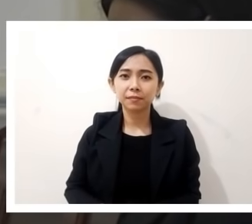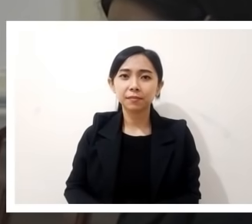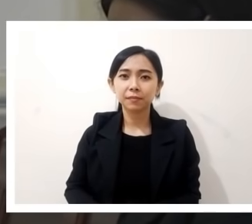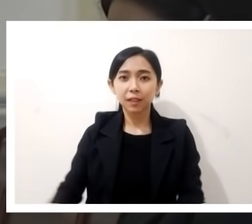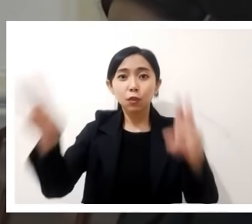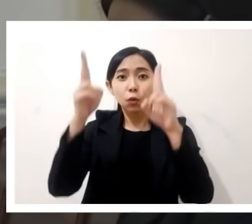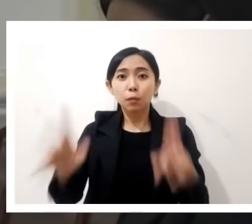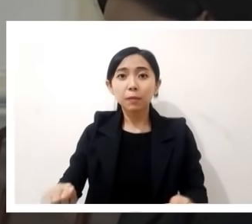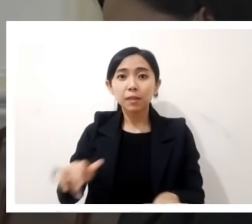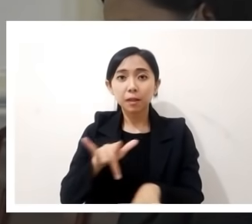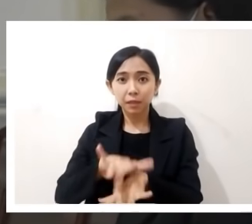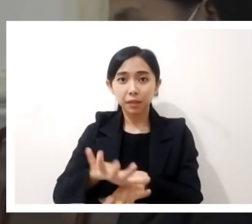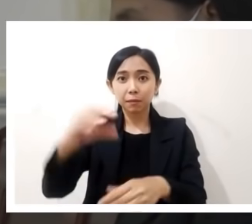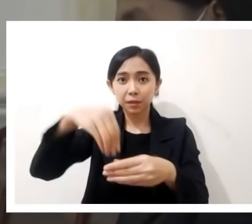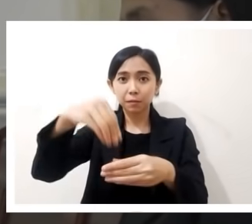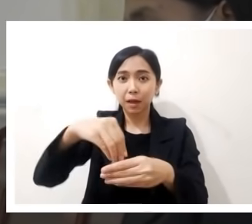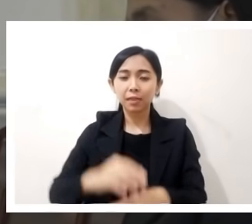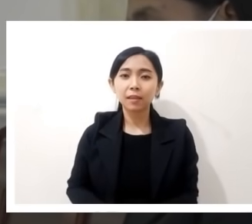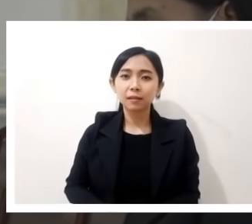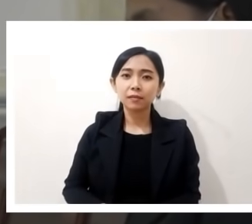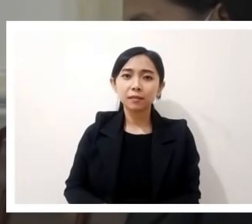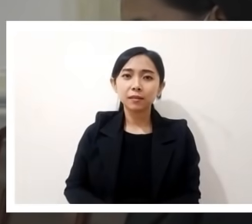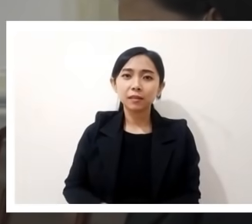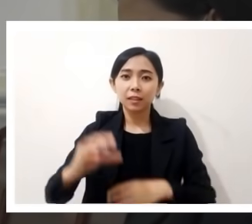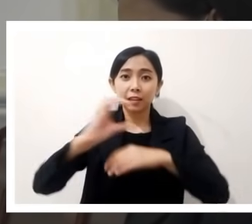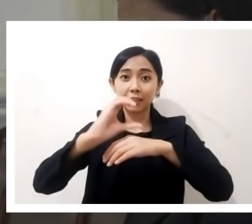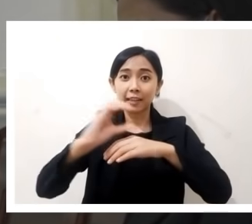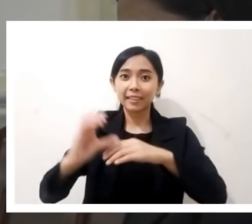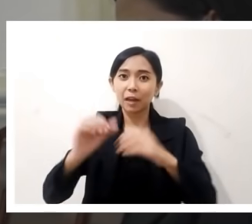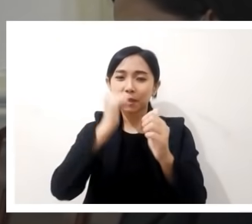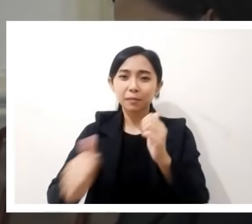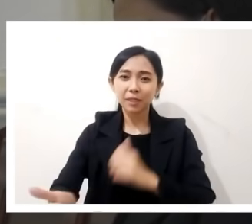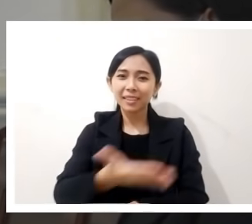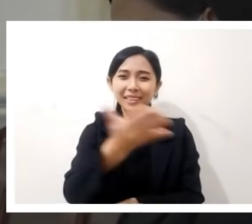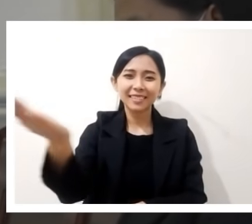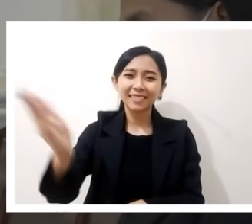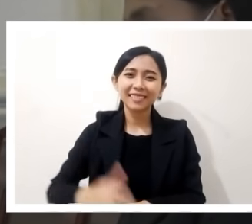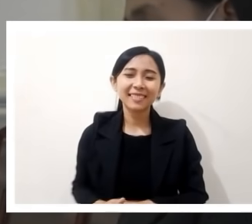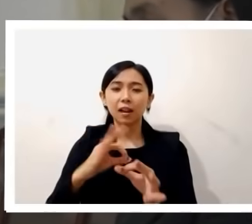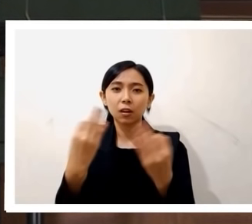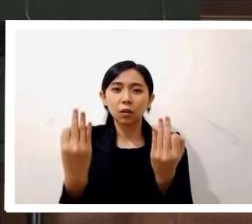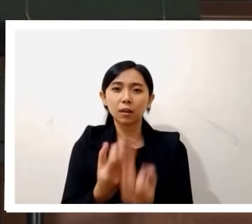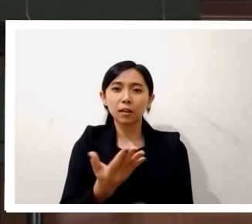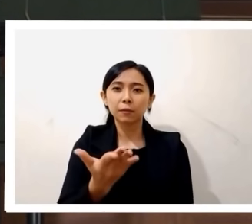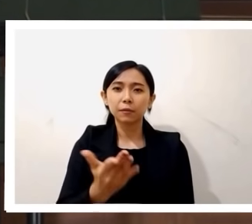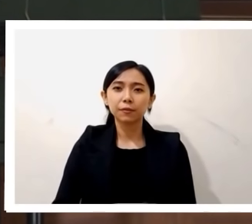Umat dapat mengirimkan persembahan ke rekening gereja saudara masing-masing.